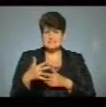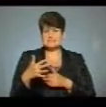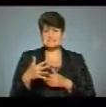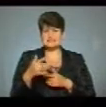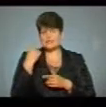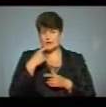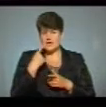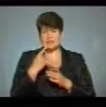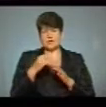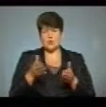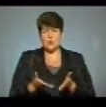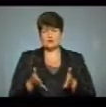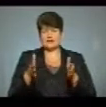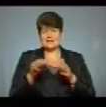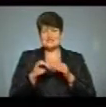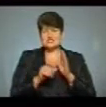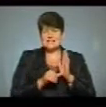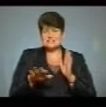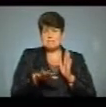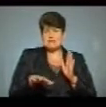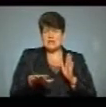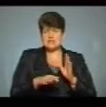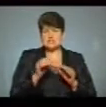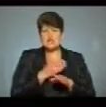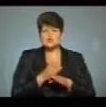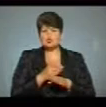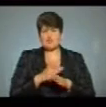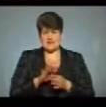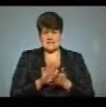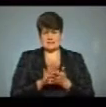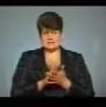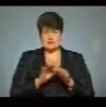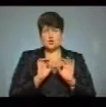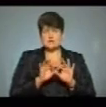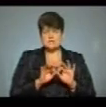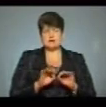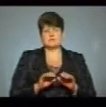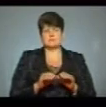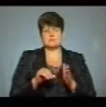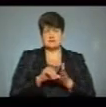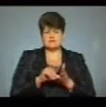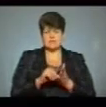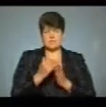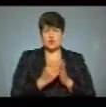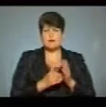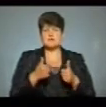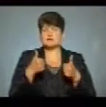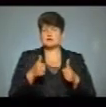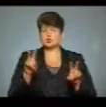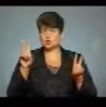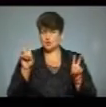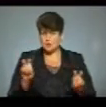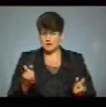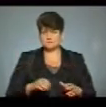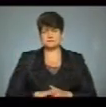контейнерів для сміття і 16 майданчиків для сортування сміття, розповів представник програми «Добре» Олег Процик. У цій громаді побувала